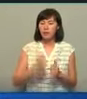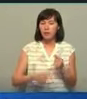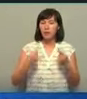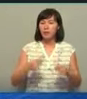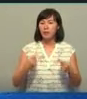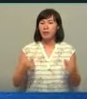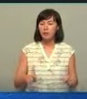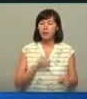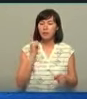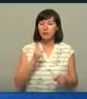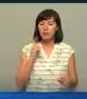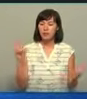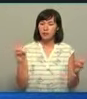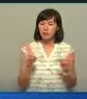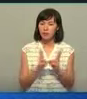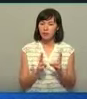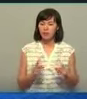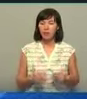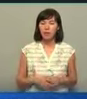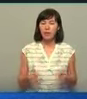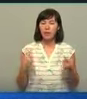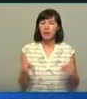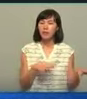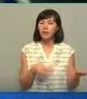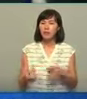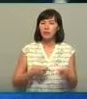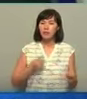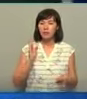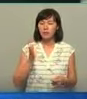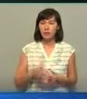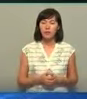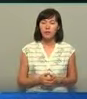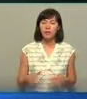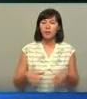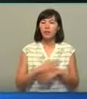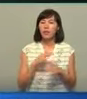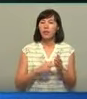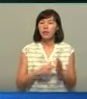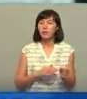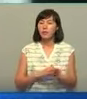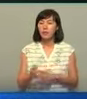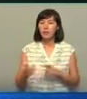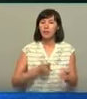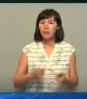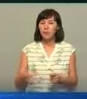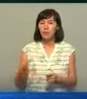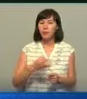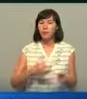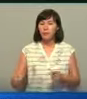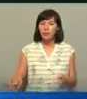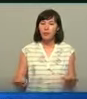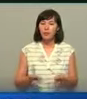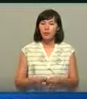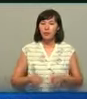әртүрлі форматтағы жастардың басын қосып түрлі іс-шаралар өткізеді. Жаңа жобаның жүзеге асуына департамент пен өңір билігі